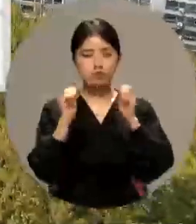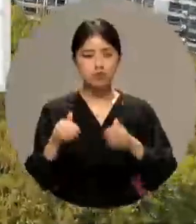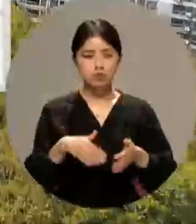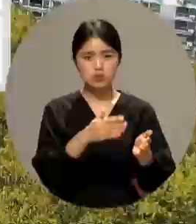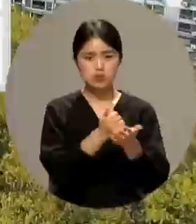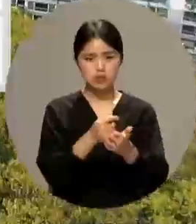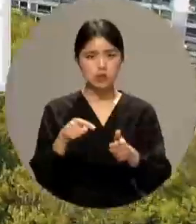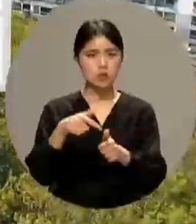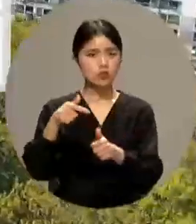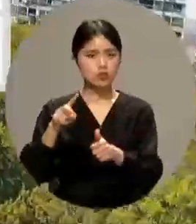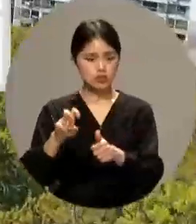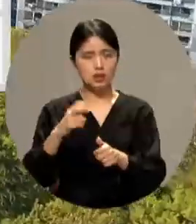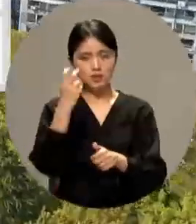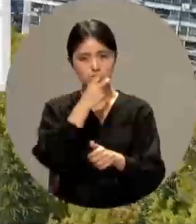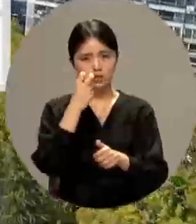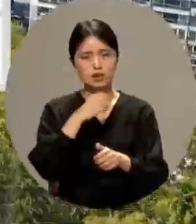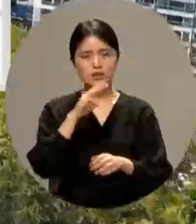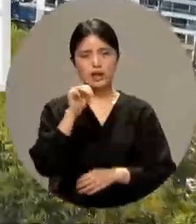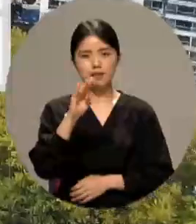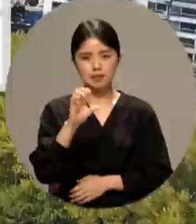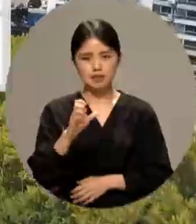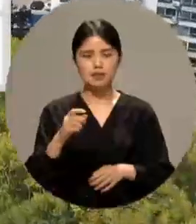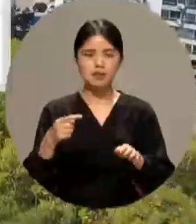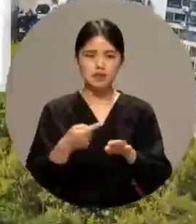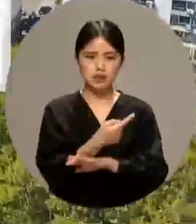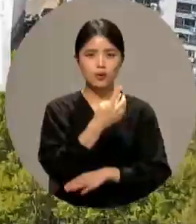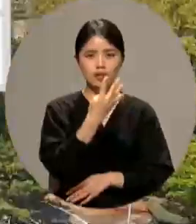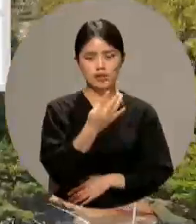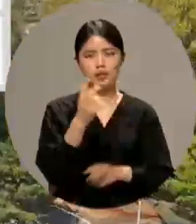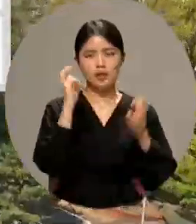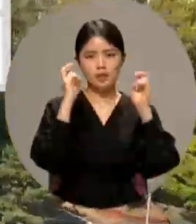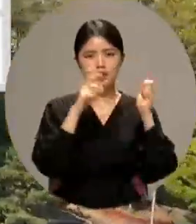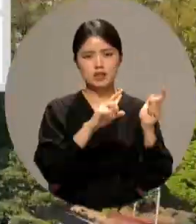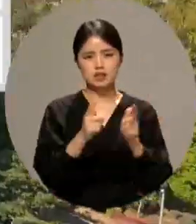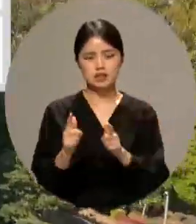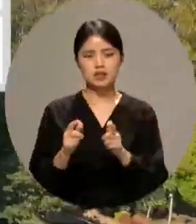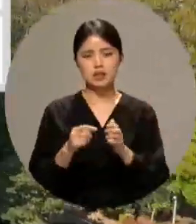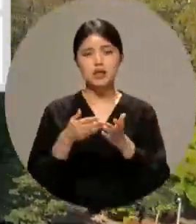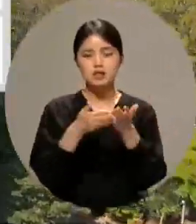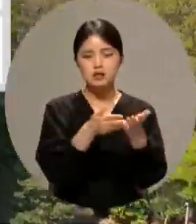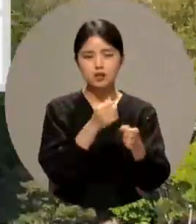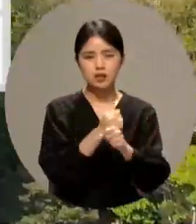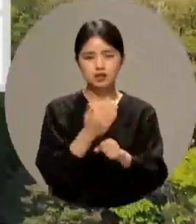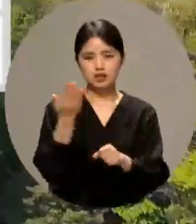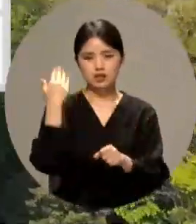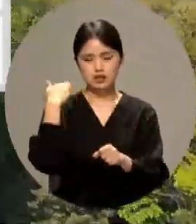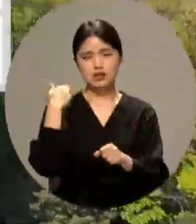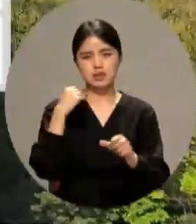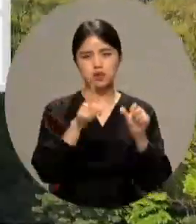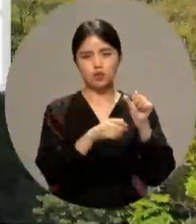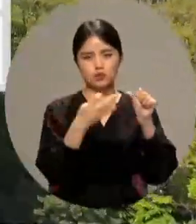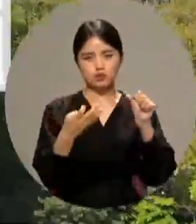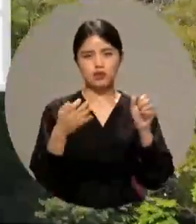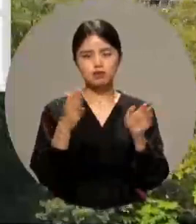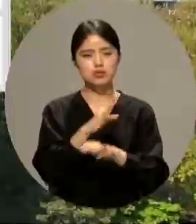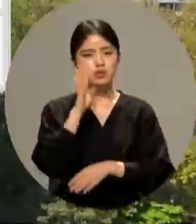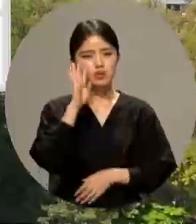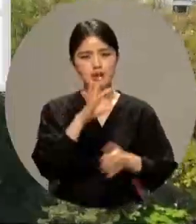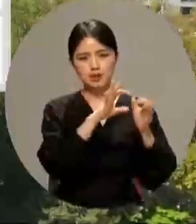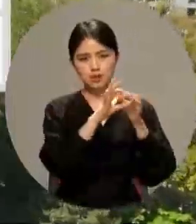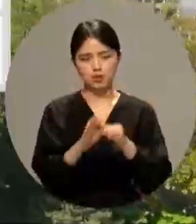와 교육감 여론조사는 전주 mbc 등 4개 언론사가 리얼미터 에 의뢰해 지난 14일부터 닿을 간 무선